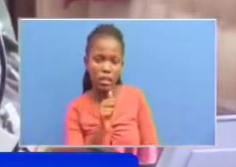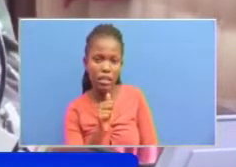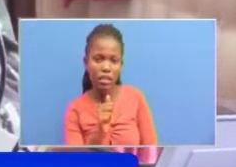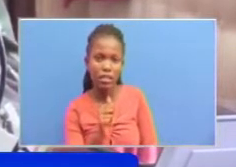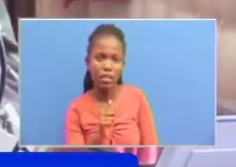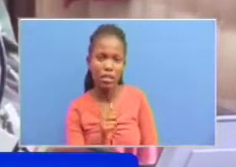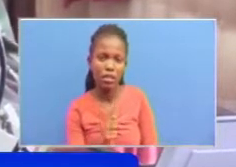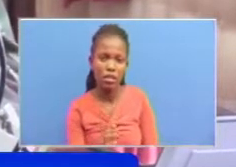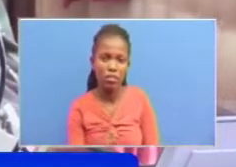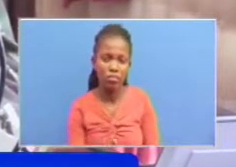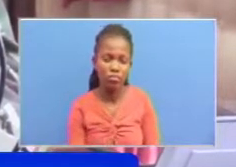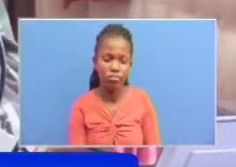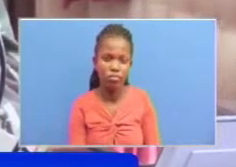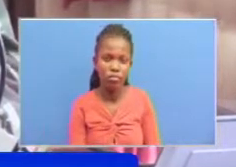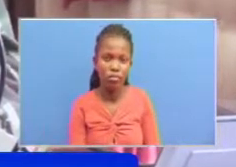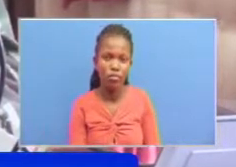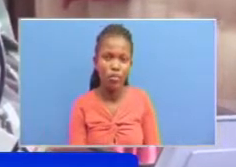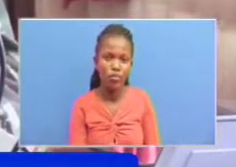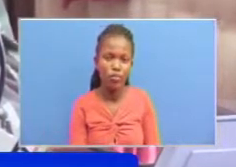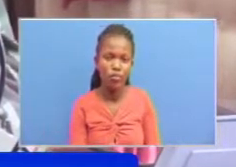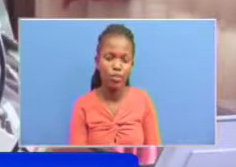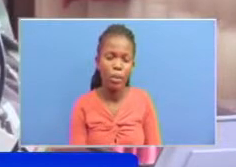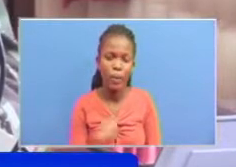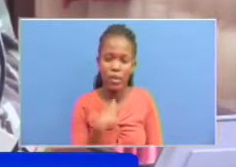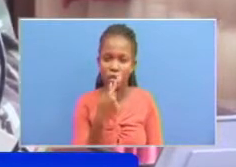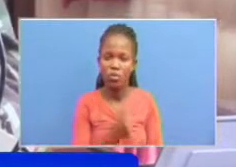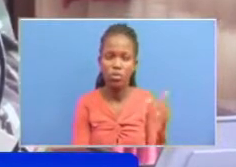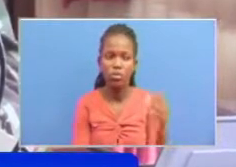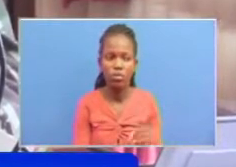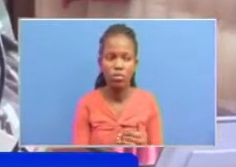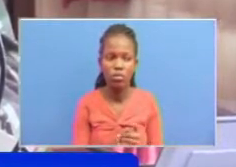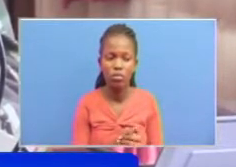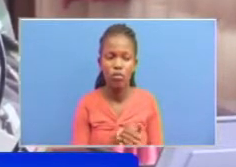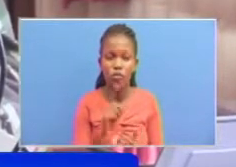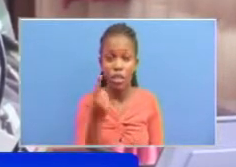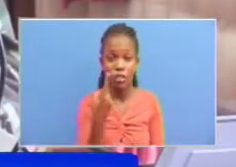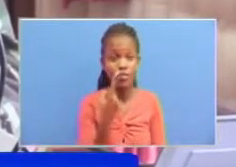inspection kwa hiyo magari. Ile tunasema, kwanza